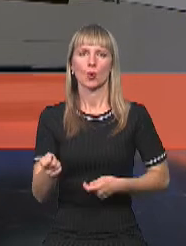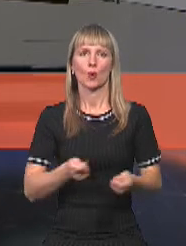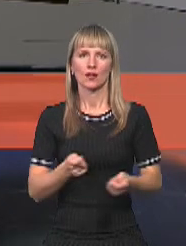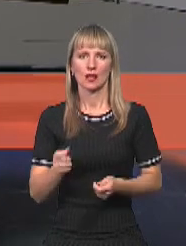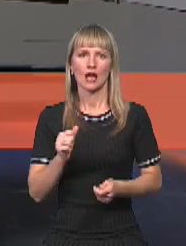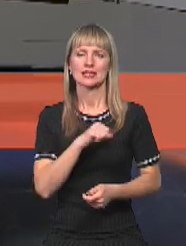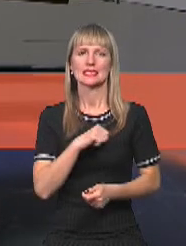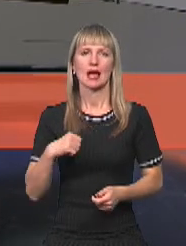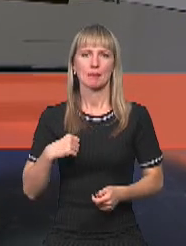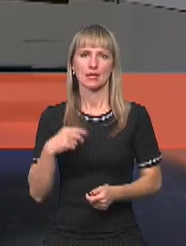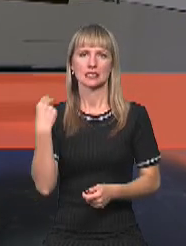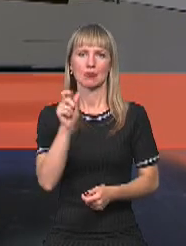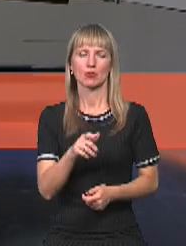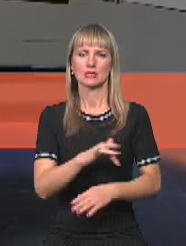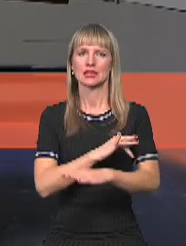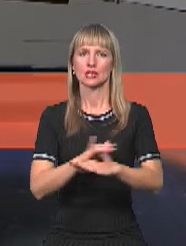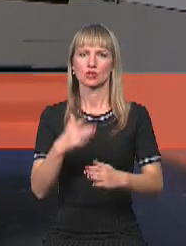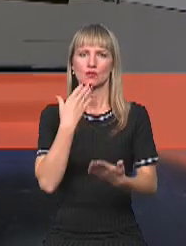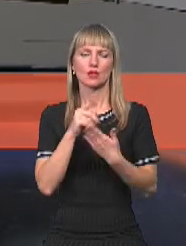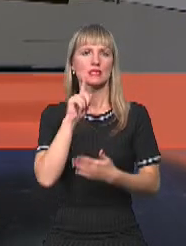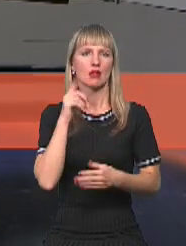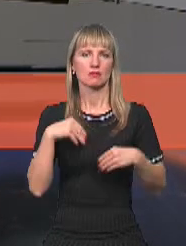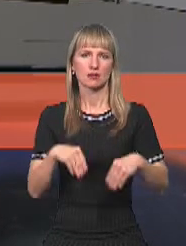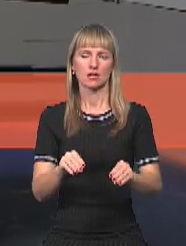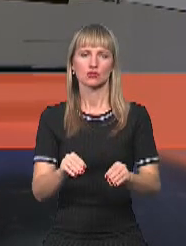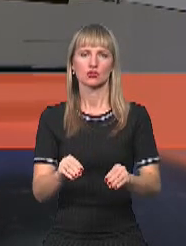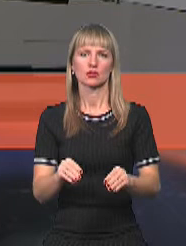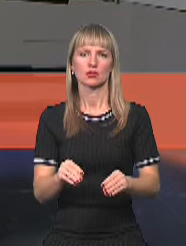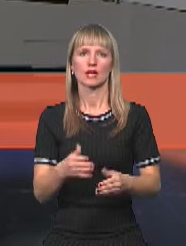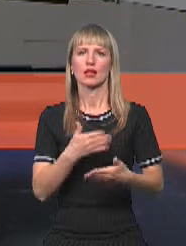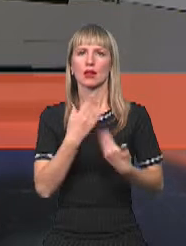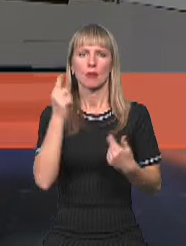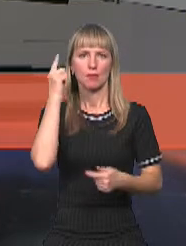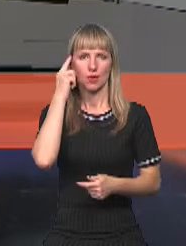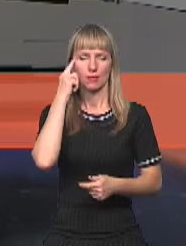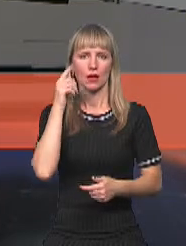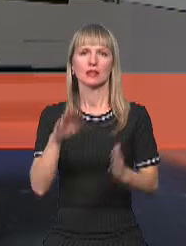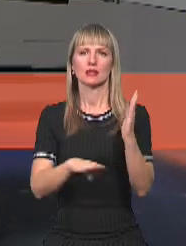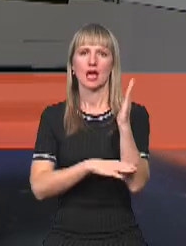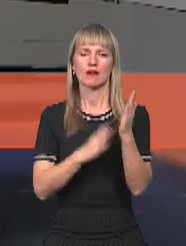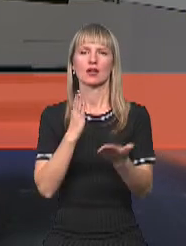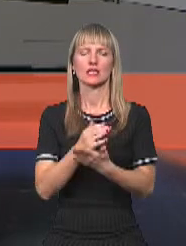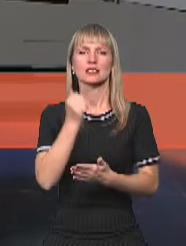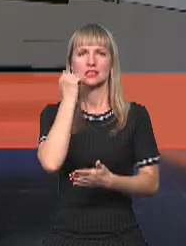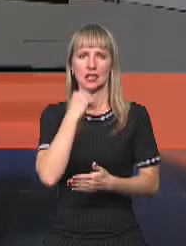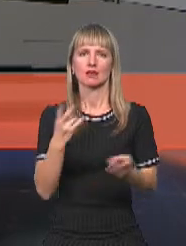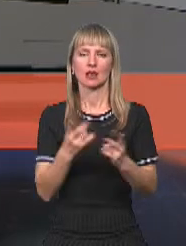але самі запоріжці, вони знищують свої зелені насадження. Ну, немає плюс, свідомості, плюс хоча дерева дійсно старі.